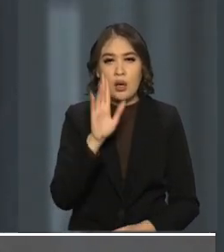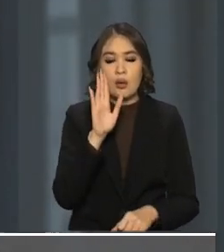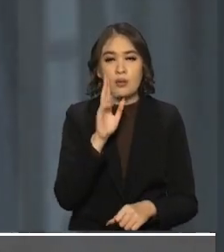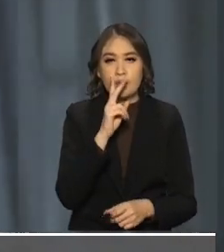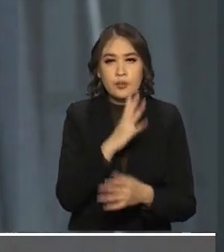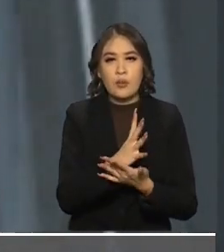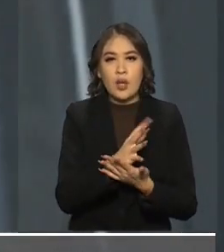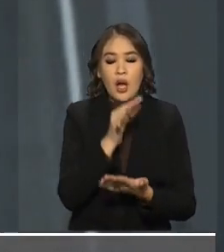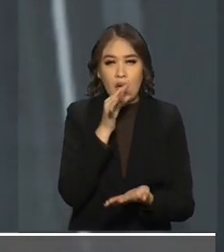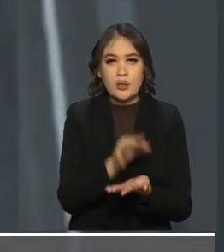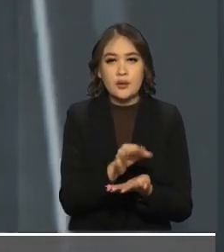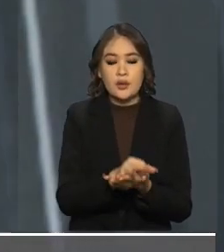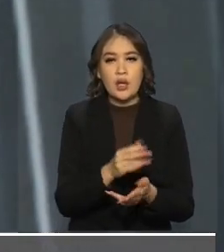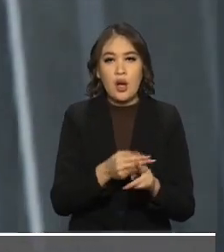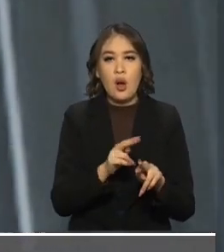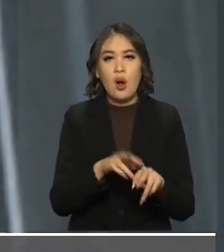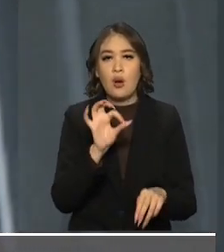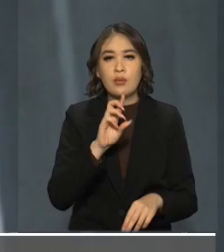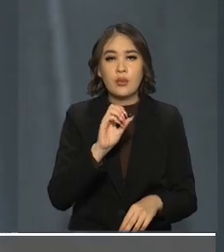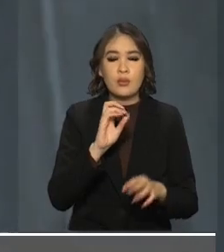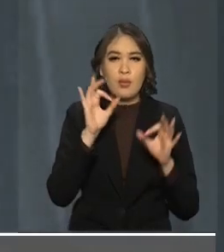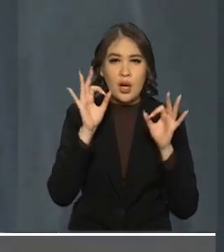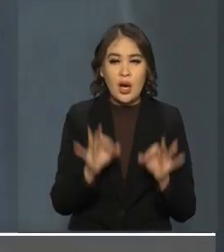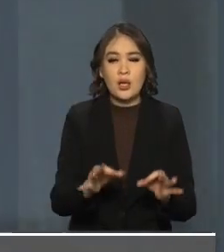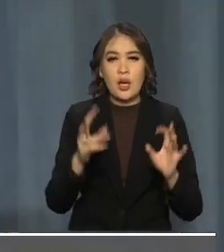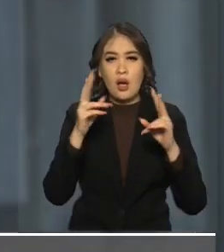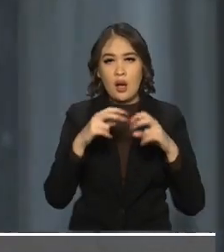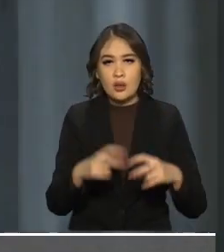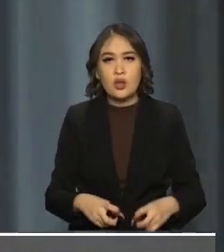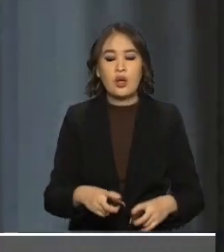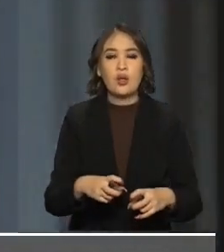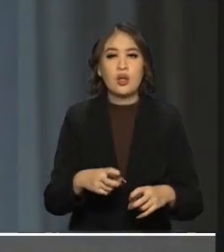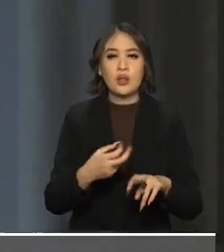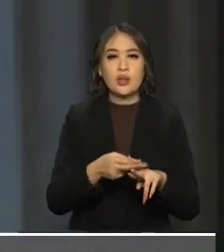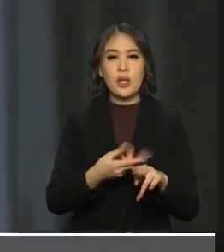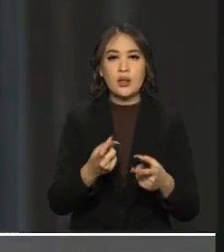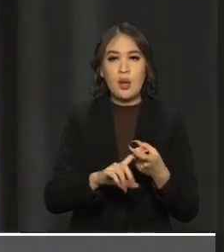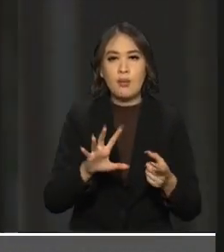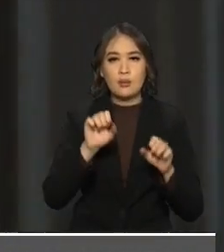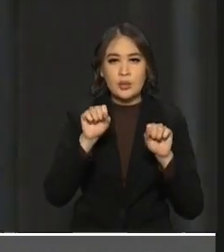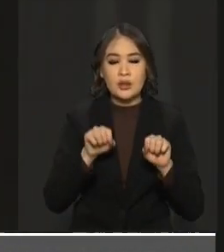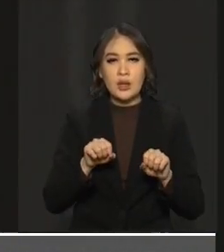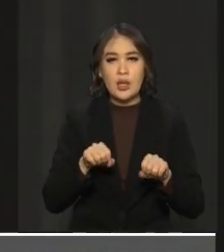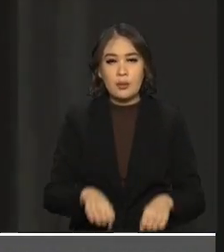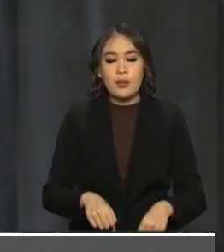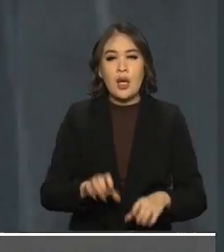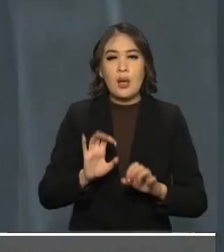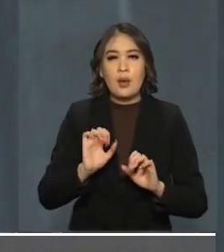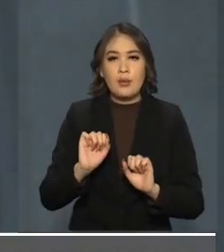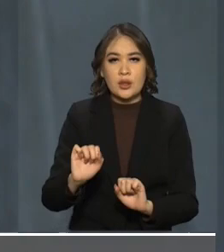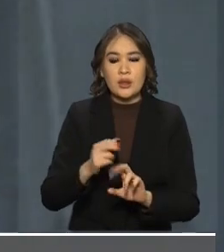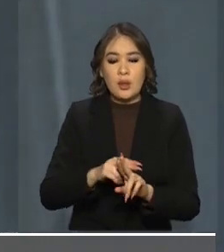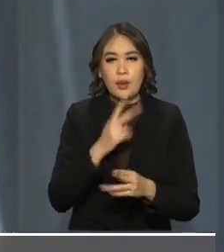у нас нет объективной картины, объективного контроля, независимого контроля в сфере безопасности охраны труда. Ну и по самим